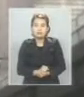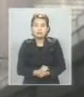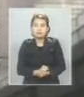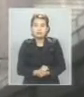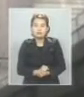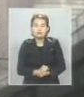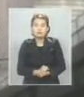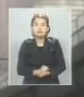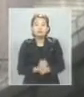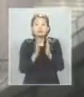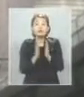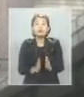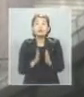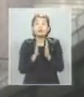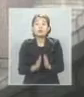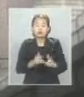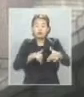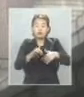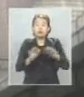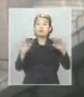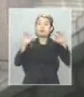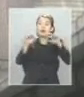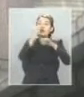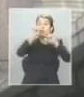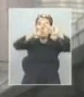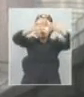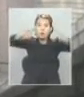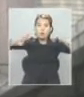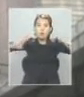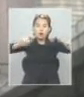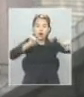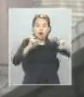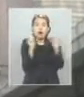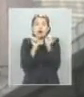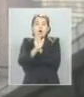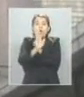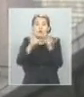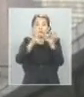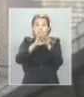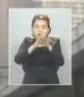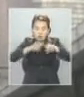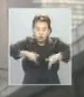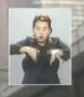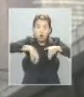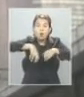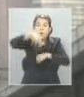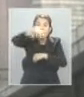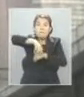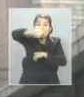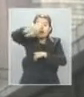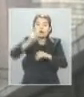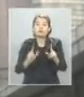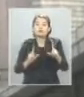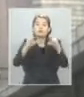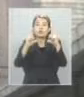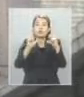ส่วนประชาชนนะคะก็พากันมุงดูห้างสรรพสินค้าทากาชิมายะในย่านชินจูกุของกรุงโตเกียวที่เห็นได้ชัดว่าส